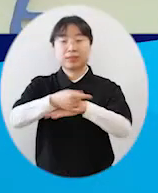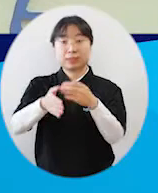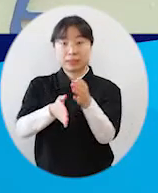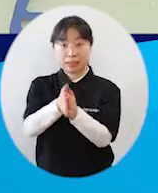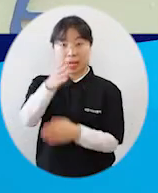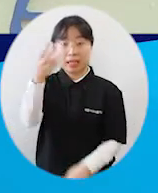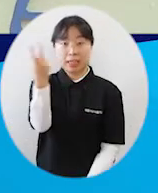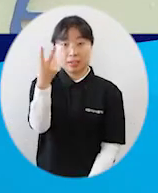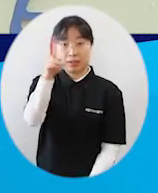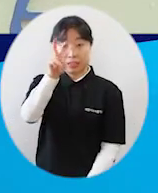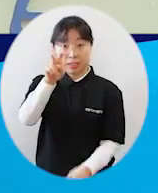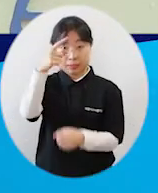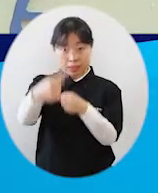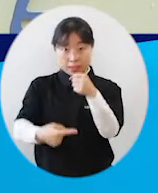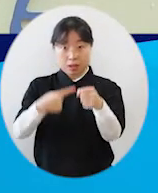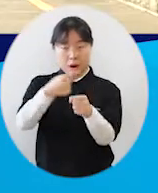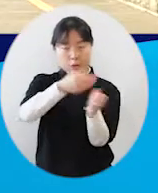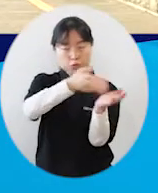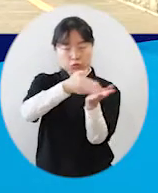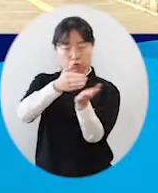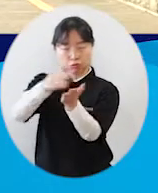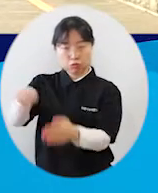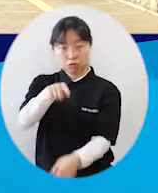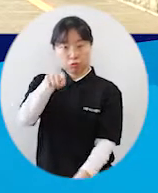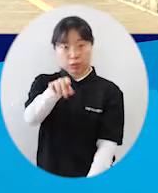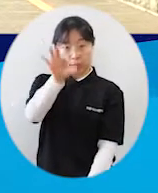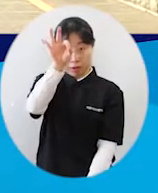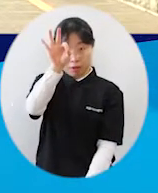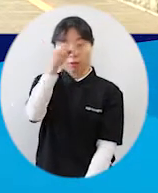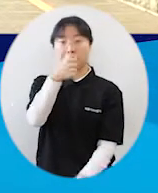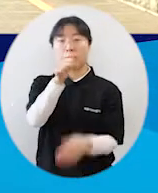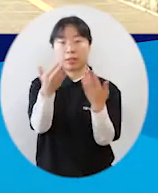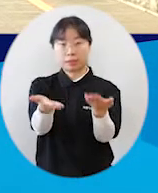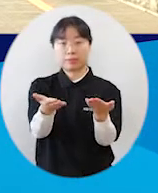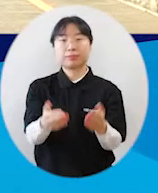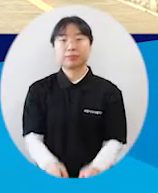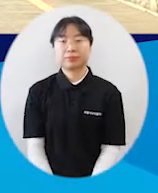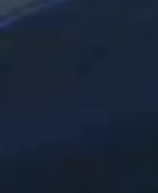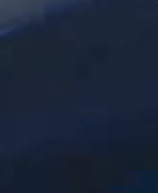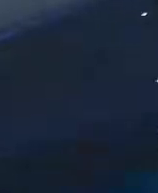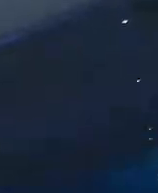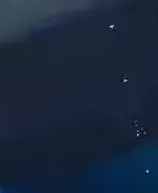영지가 시민들과 함께 2020년 의원 비슷해 뉴스 를 생성했습니다